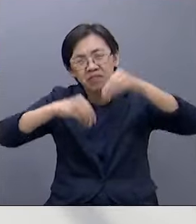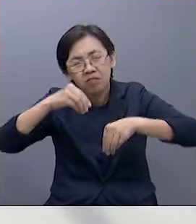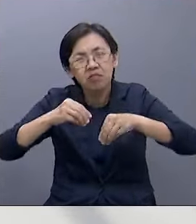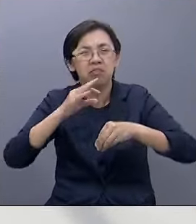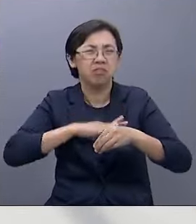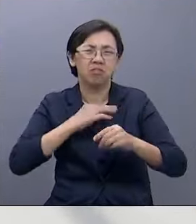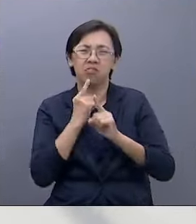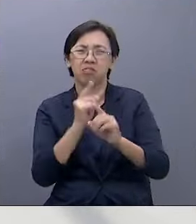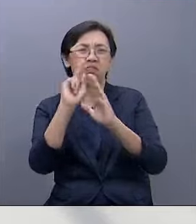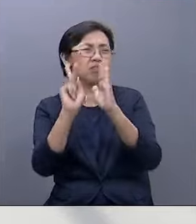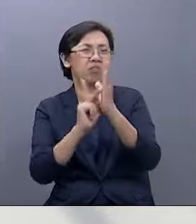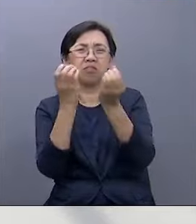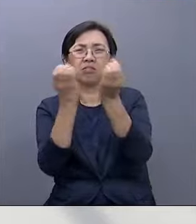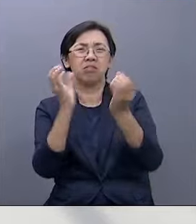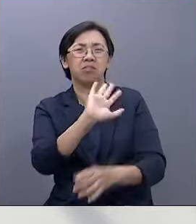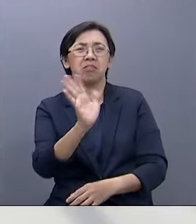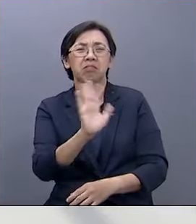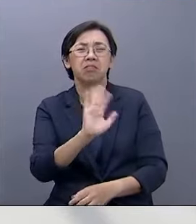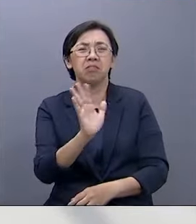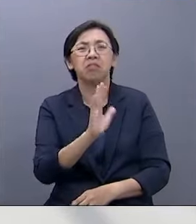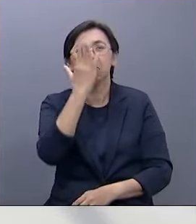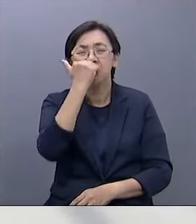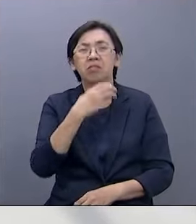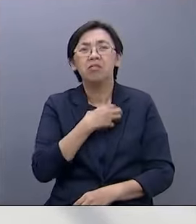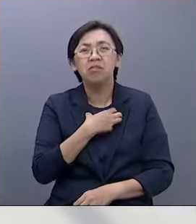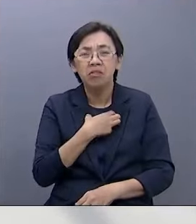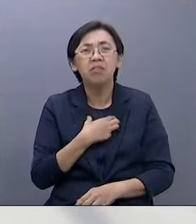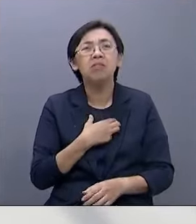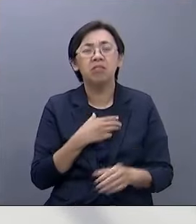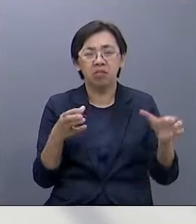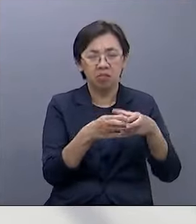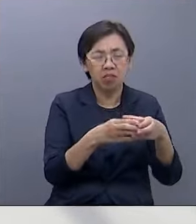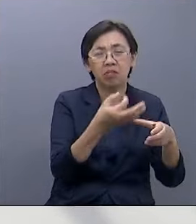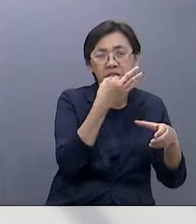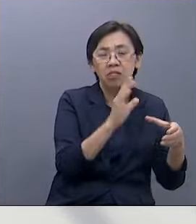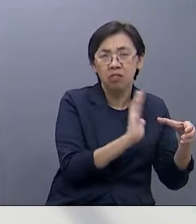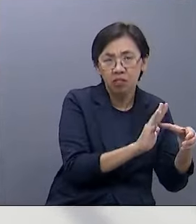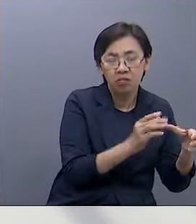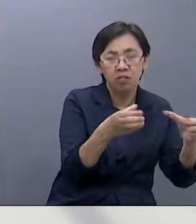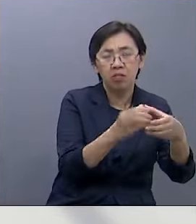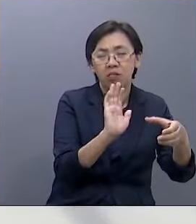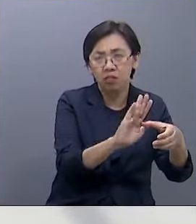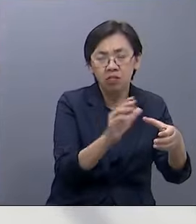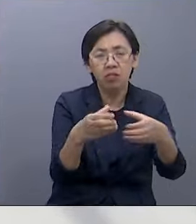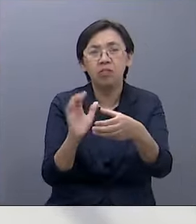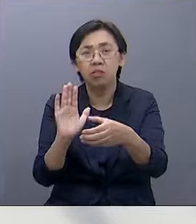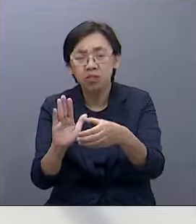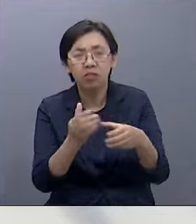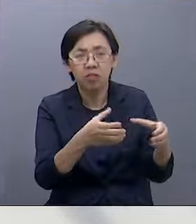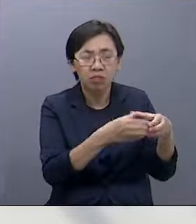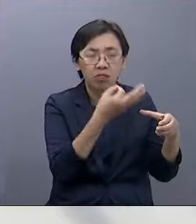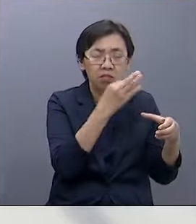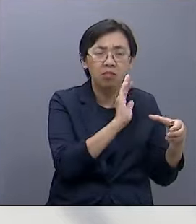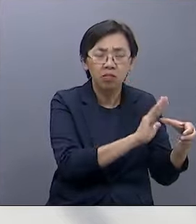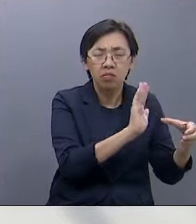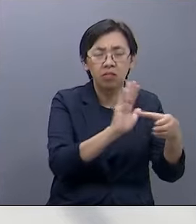เจตนารมณ์ของรัฐธรรมนูญที่อยากจะให้มีการเลือกกันในกลุ่มสาขาอาชีพเพื่อให้ได้ตัวแทนของกลุ่มสาขาอาชีพอย่าง